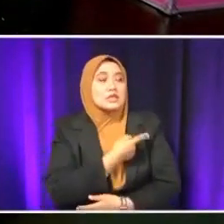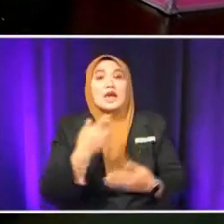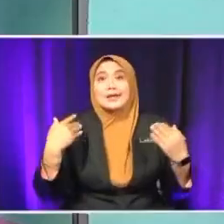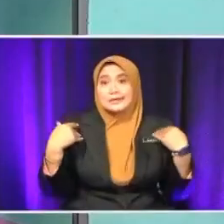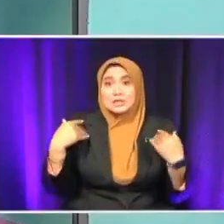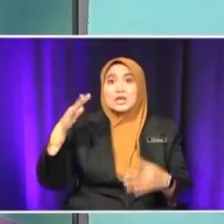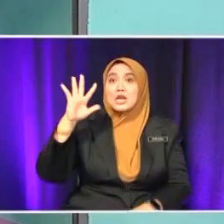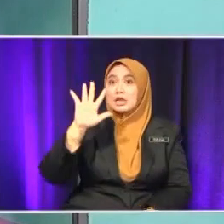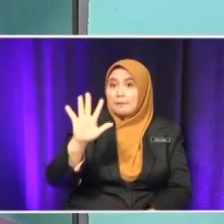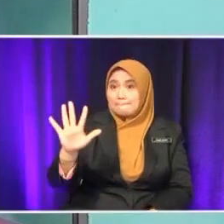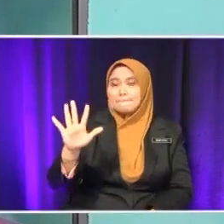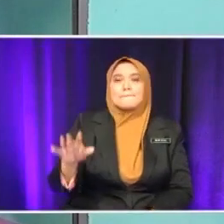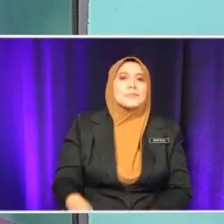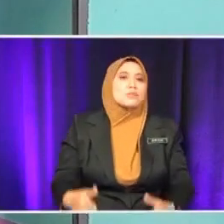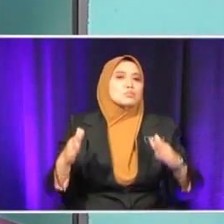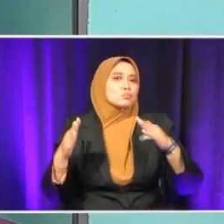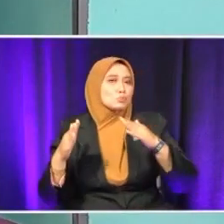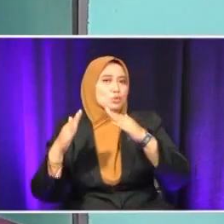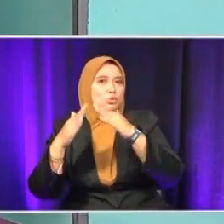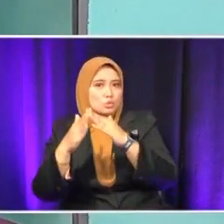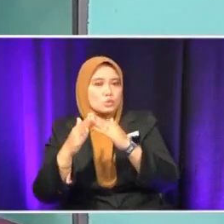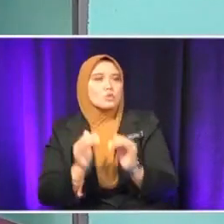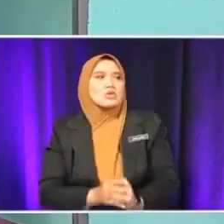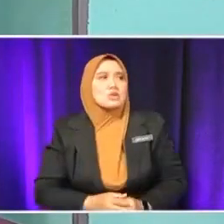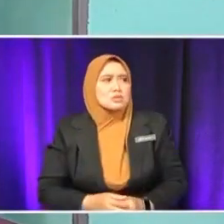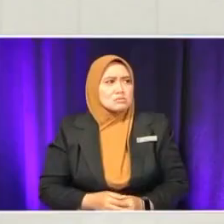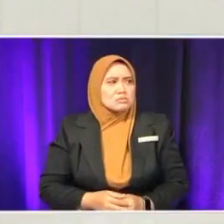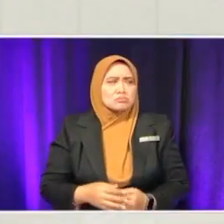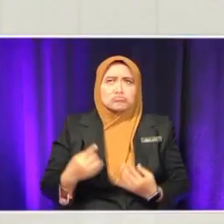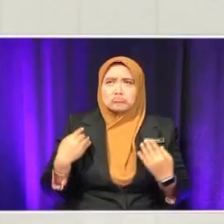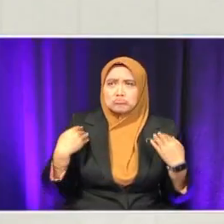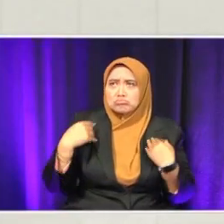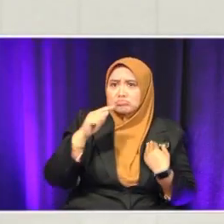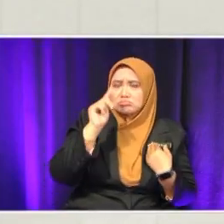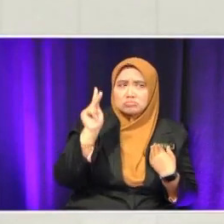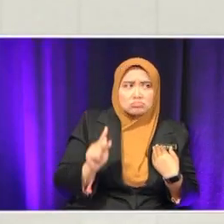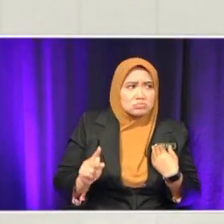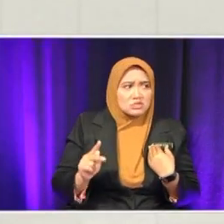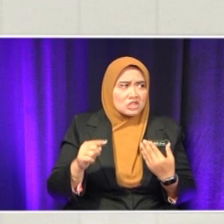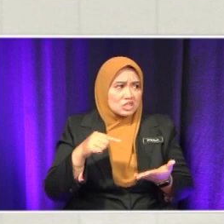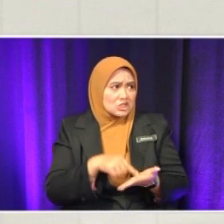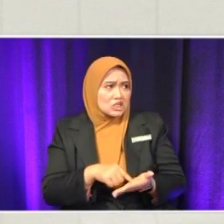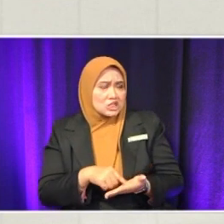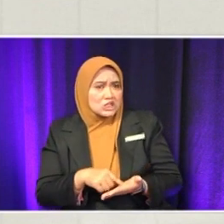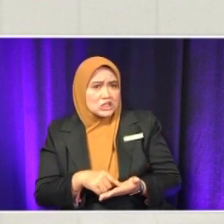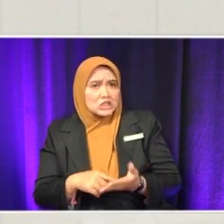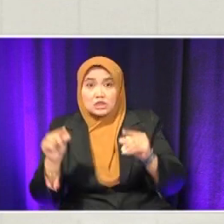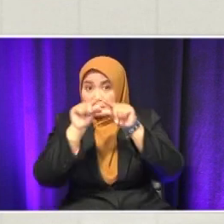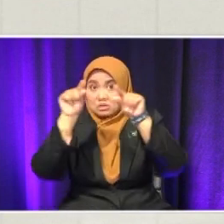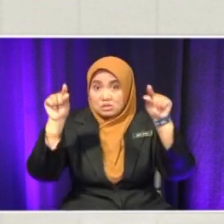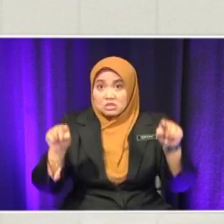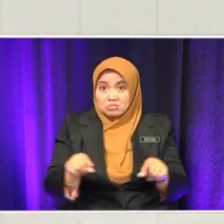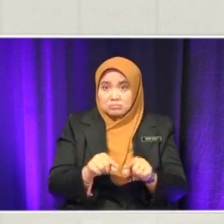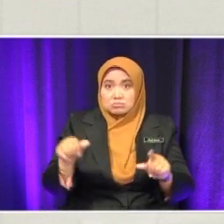pula. Kita ada 5 bucu pula. Adakah ini akan menghasilkan graf terarah atau graf tak terarah?